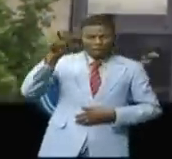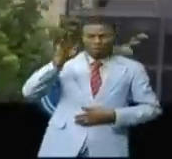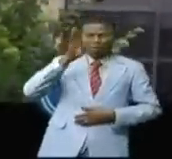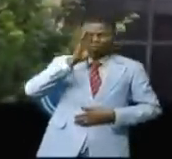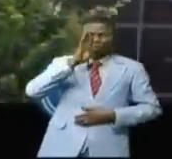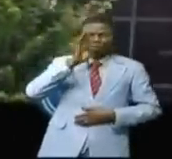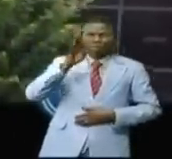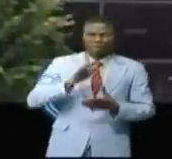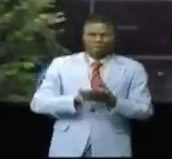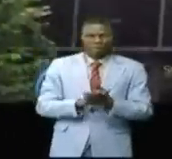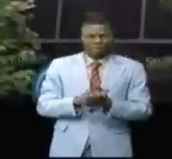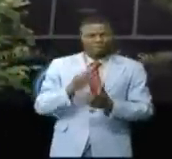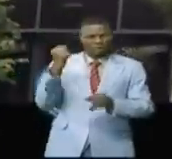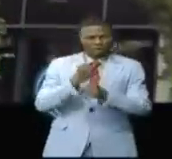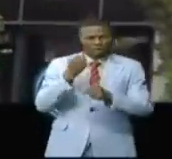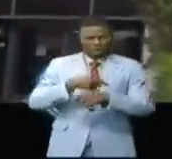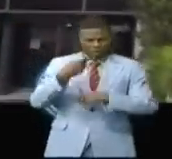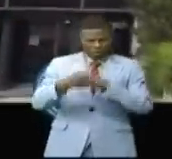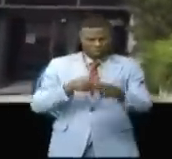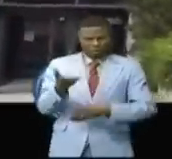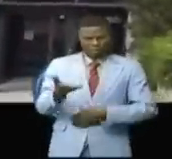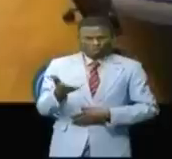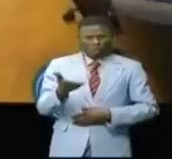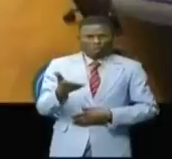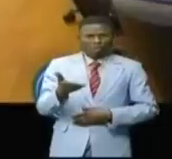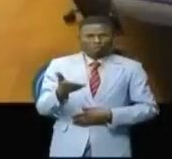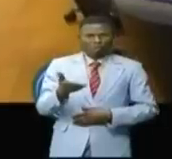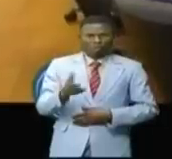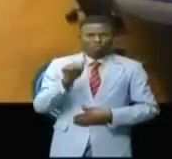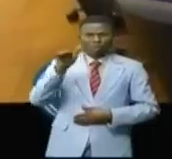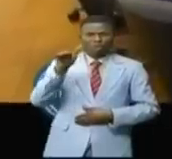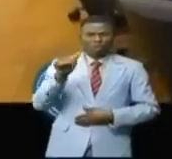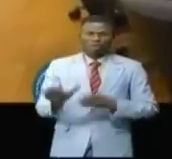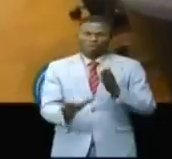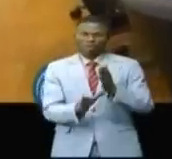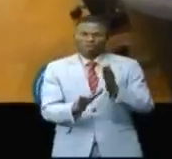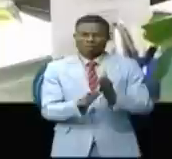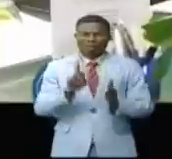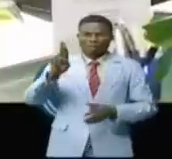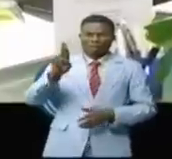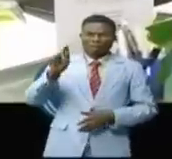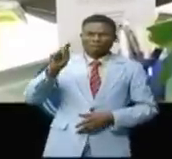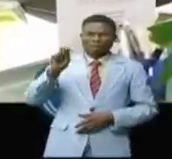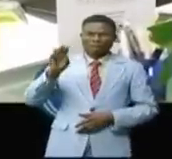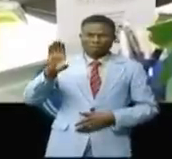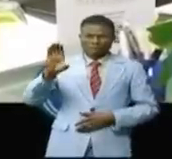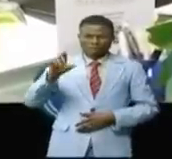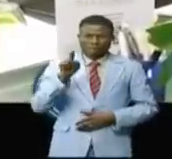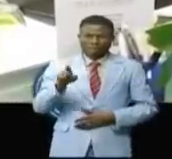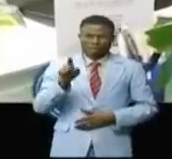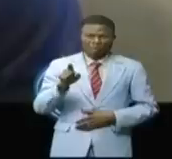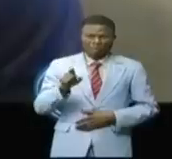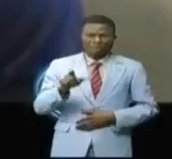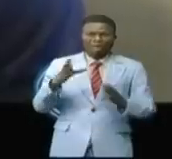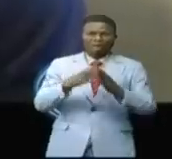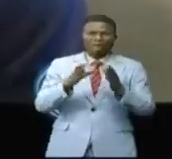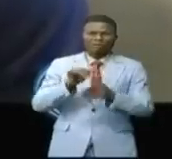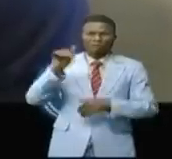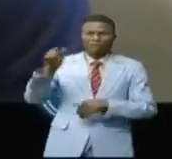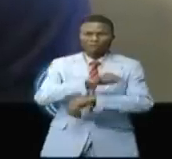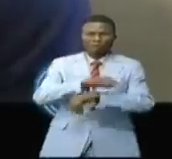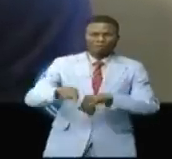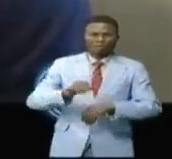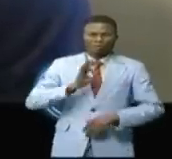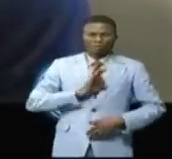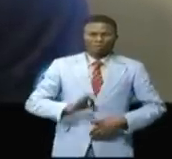première serge de travail mises autour d'une même table les directeur intérimaire de l'erp insee bélie des bons gars entouré du directeur de cabinet du ministre